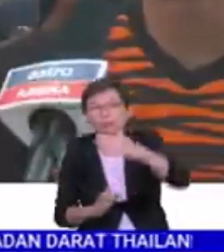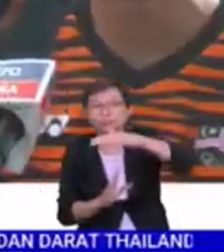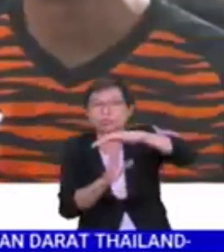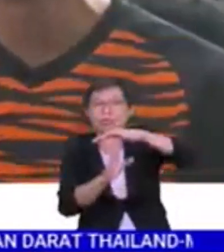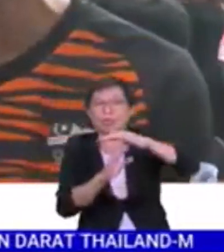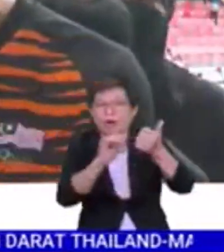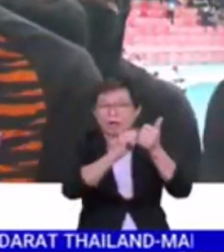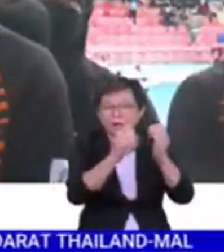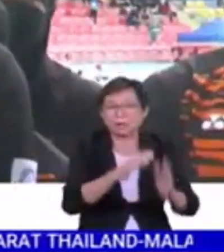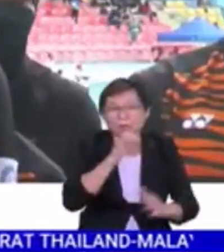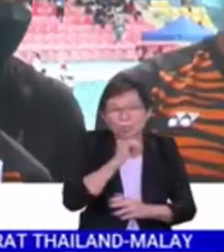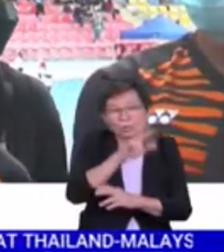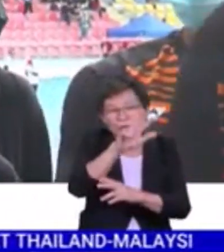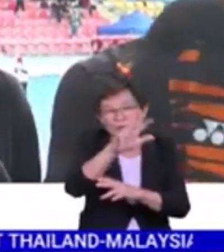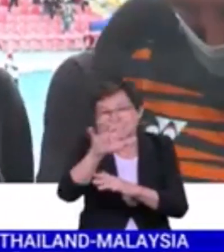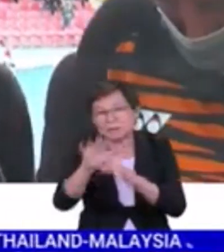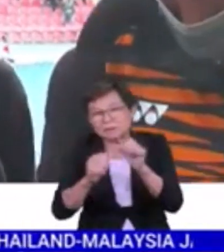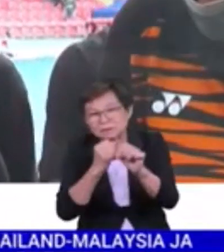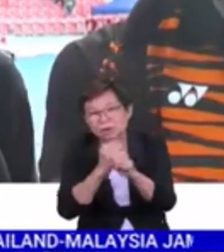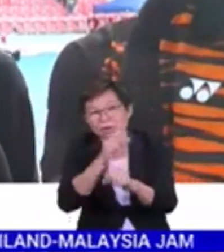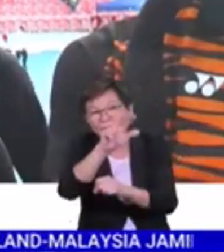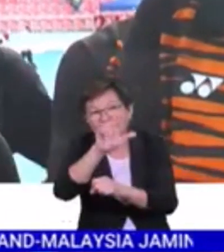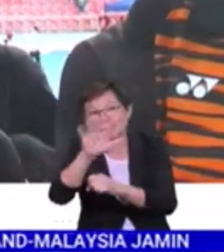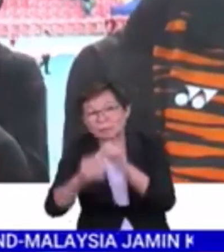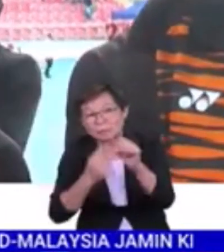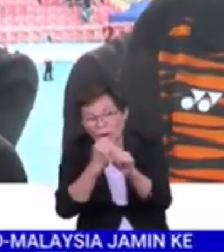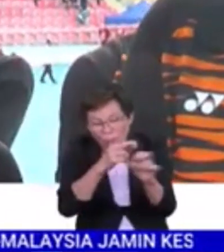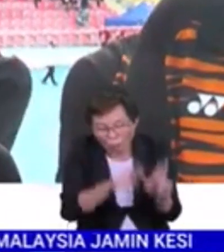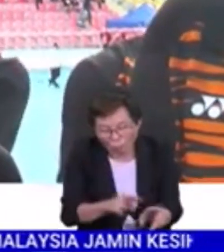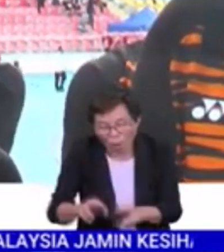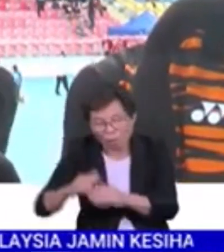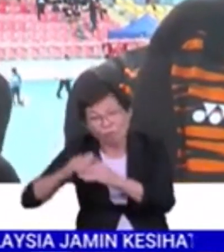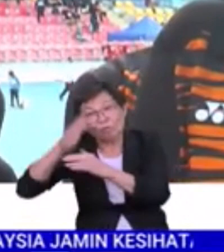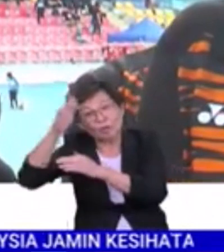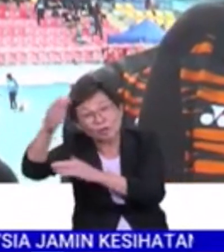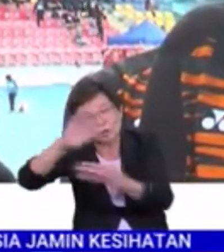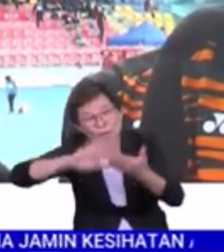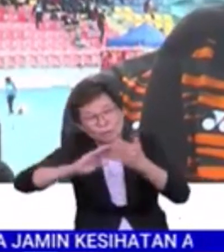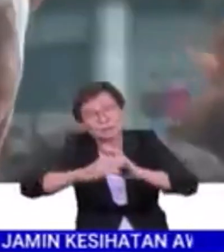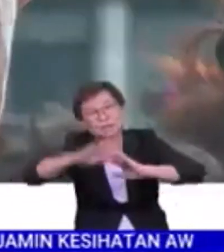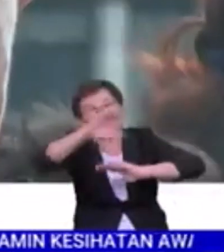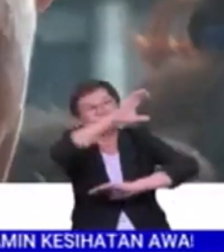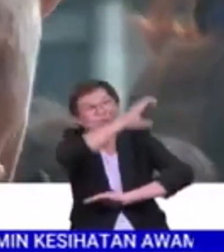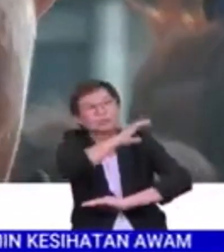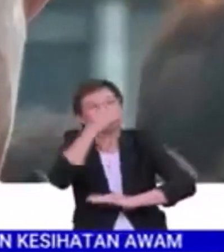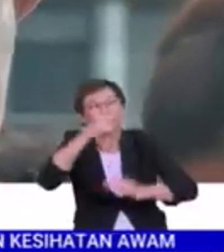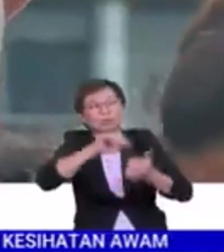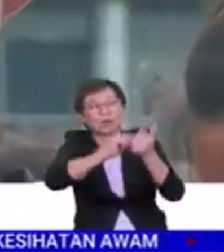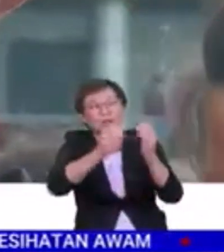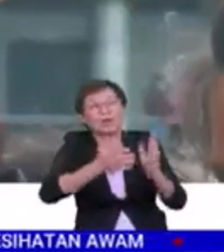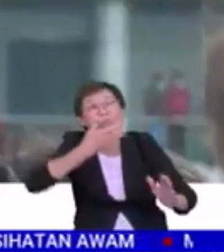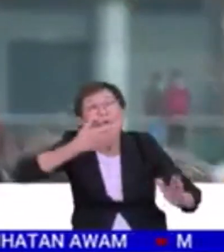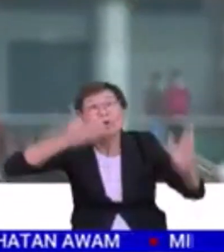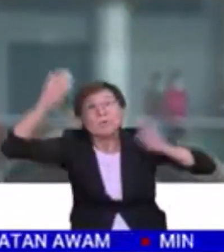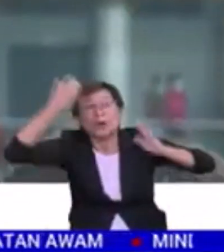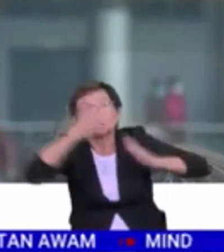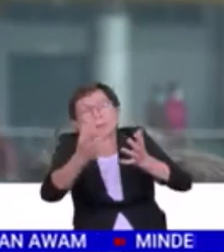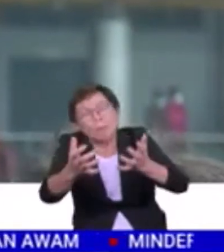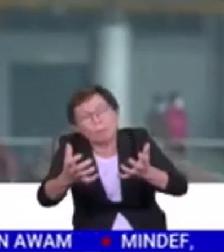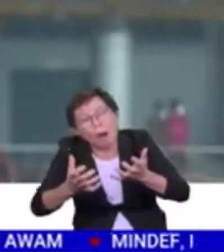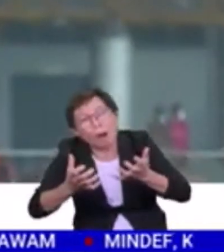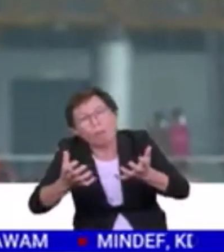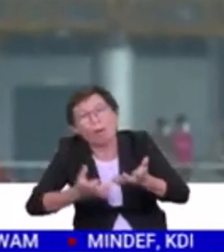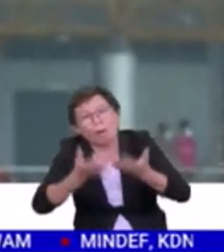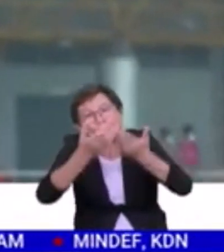Menurut atlet berusia 35 tahun itu, perancangan seterusnya adalah menjadi jurulatih untuk atlet-atlet muda negara selain berhasrat